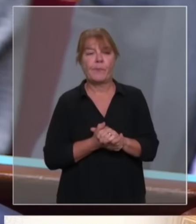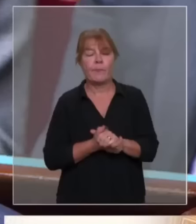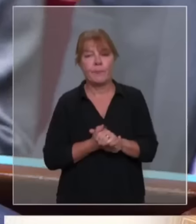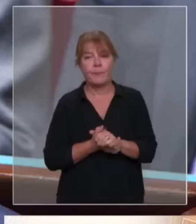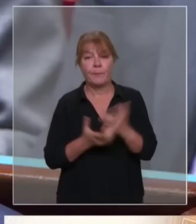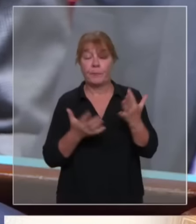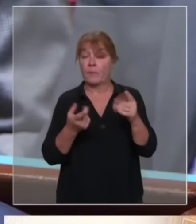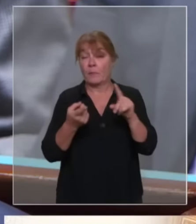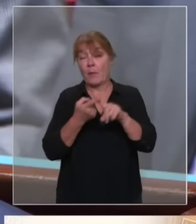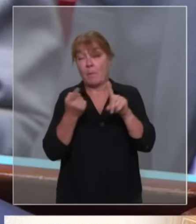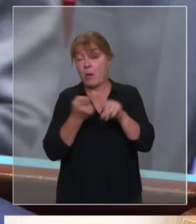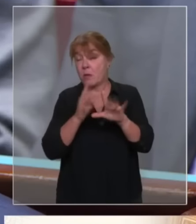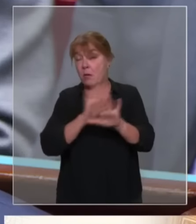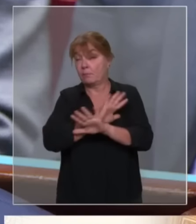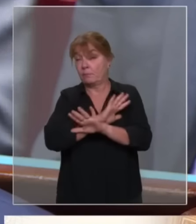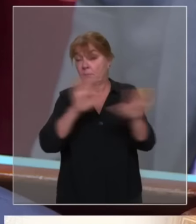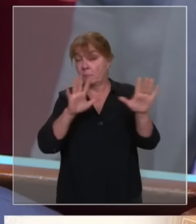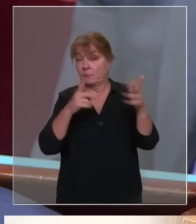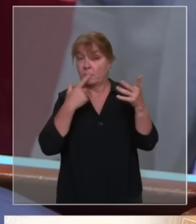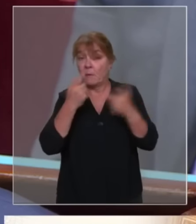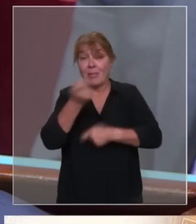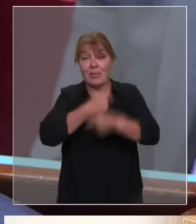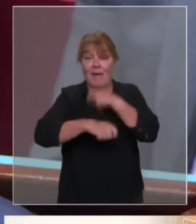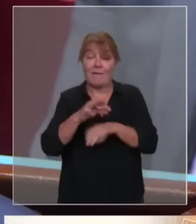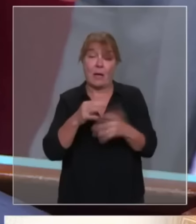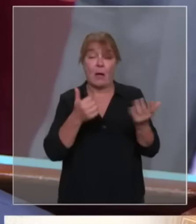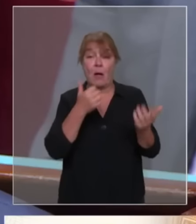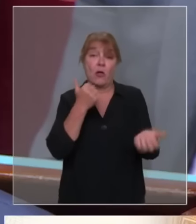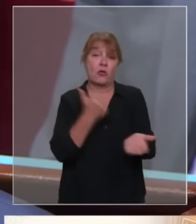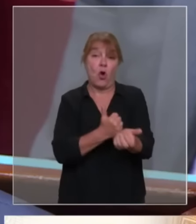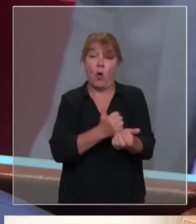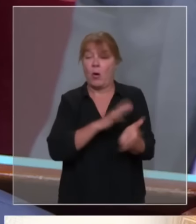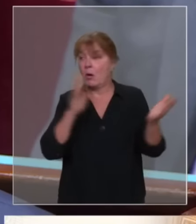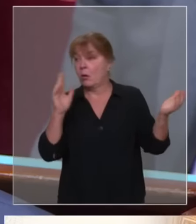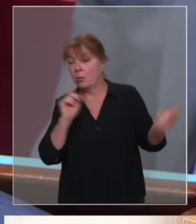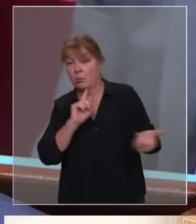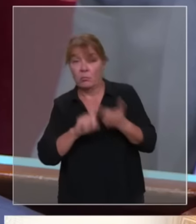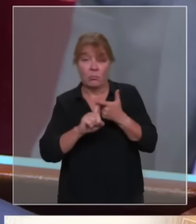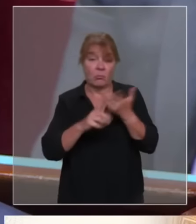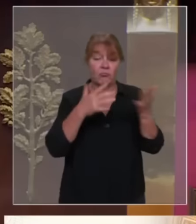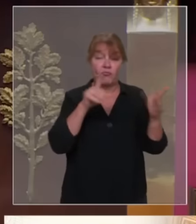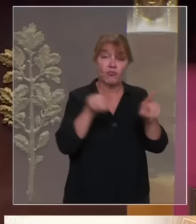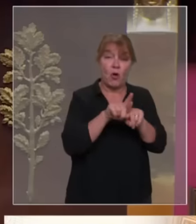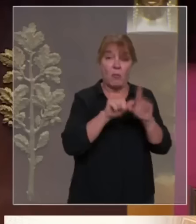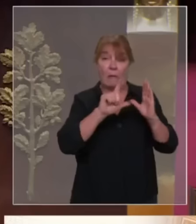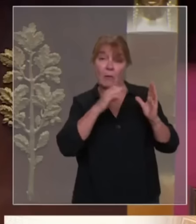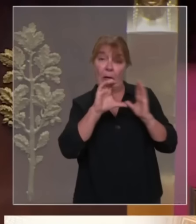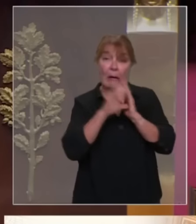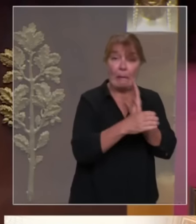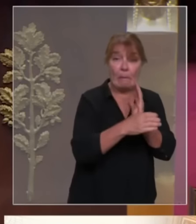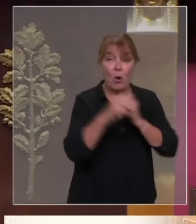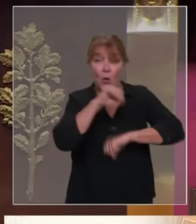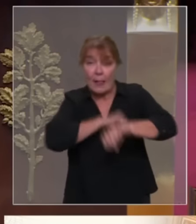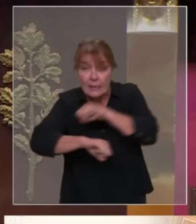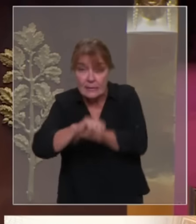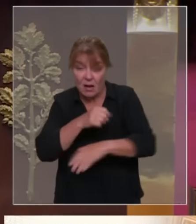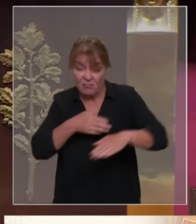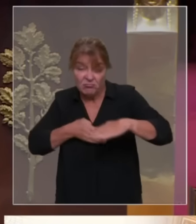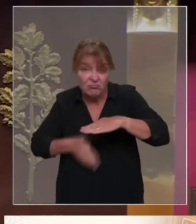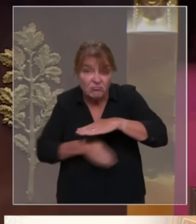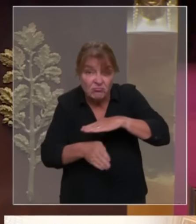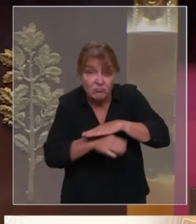La lutte implacable contre le trafic de drogue, la criminalité organisée et l'économie souterraine qui gangrène